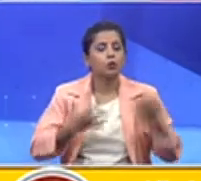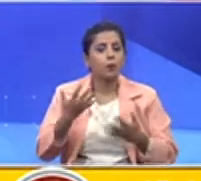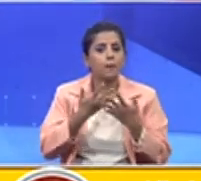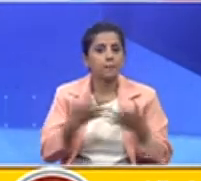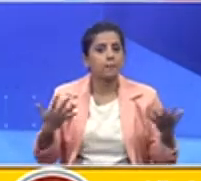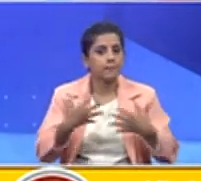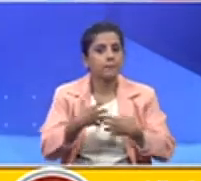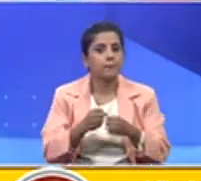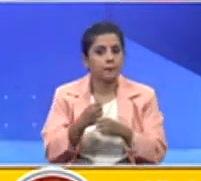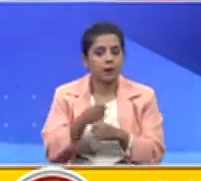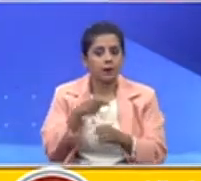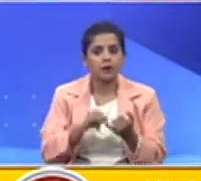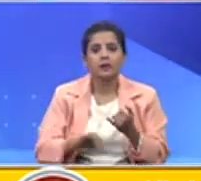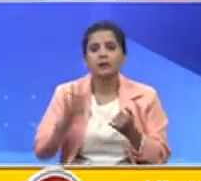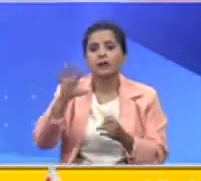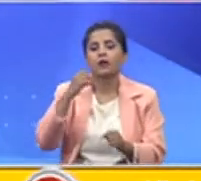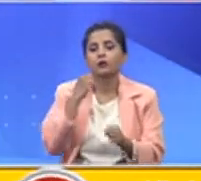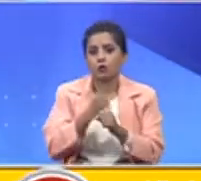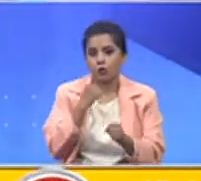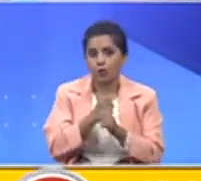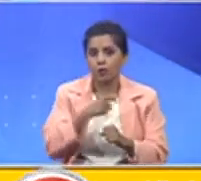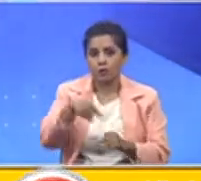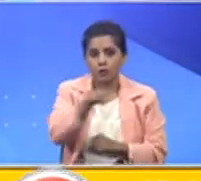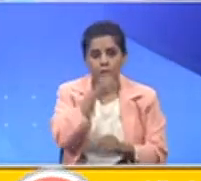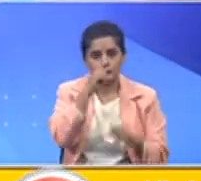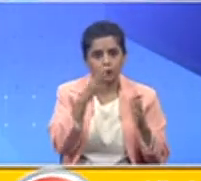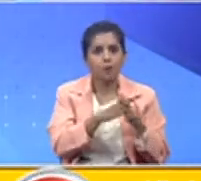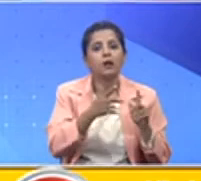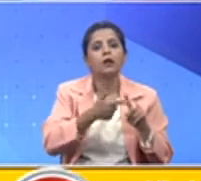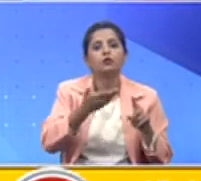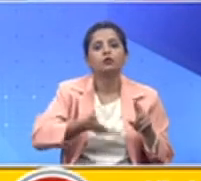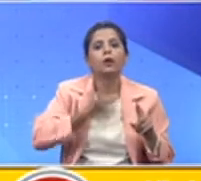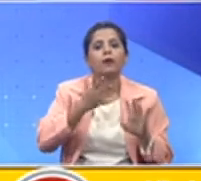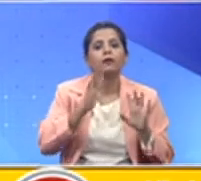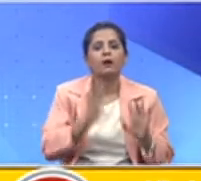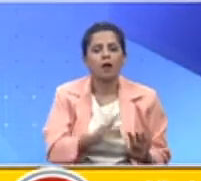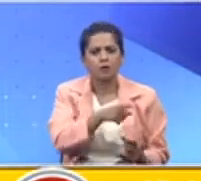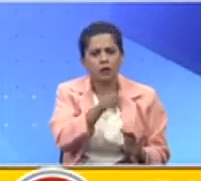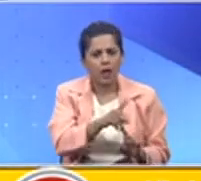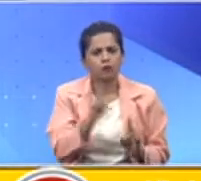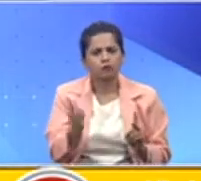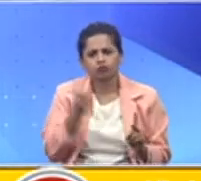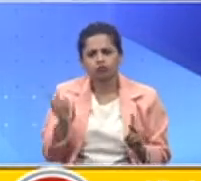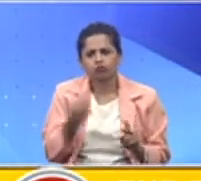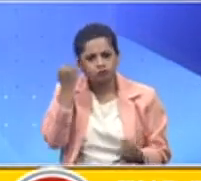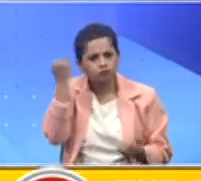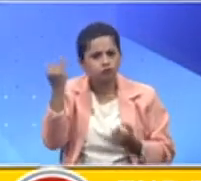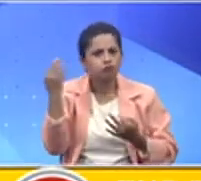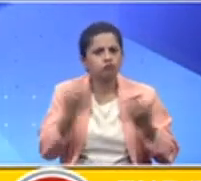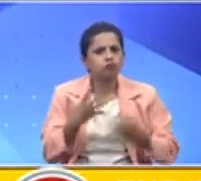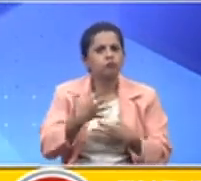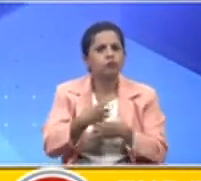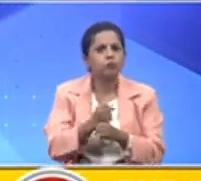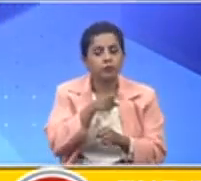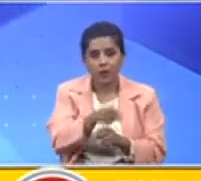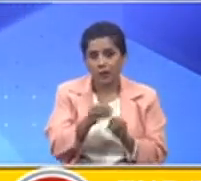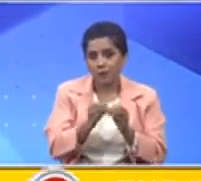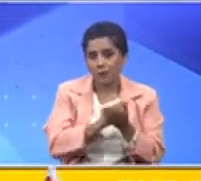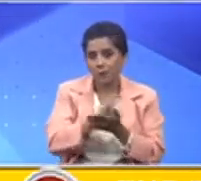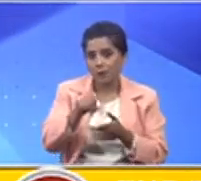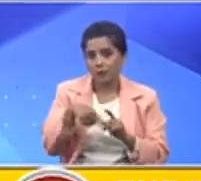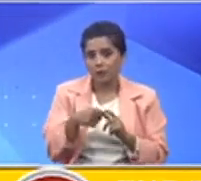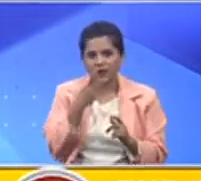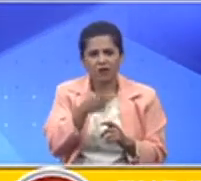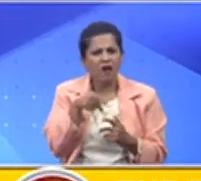लिए राज सरकार महलाओं को ट्रेनिंग भी दे रही है राज सरकार ने भोज पत्र की